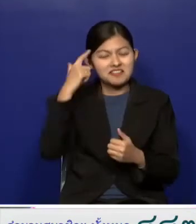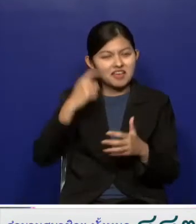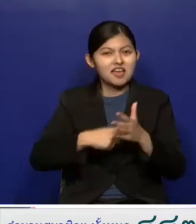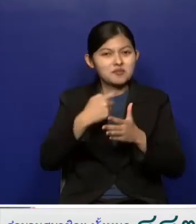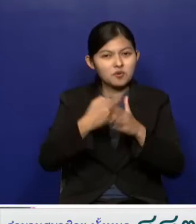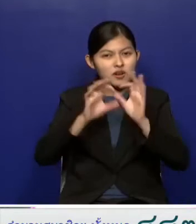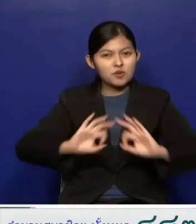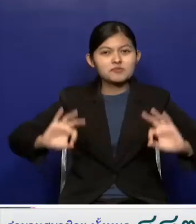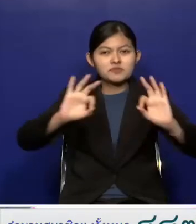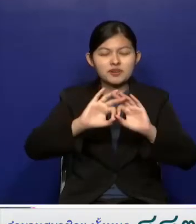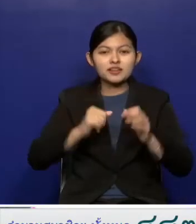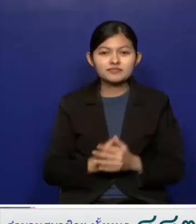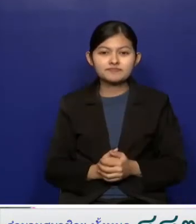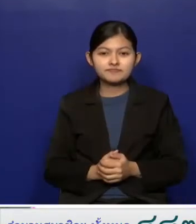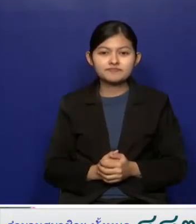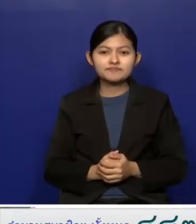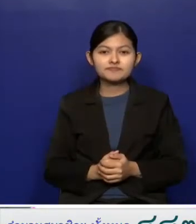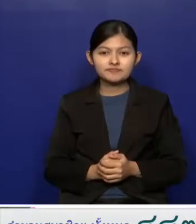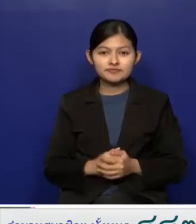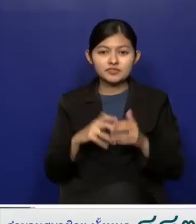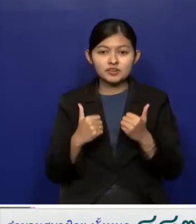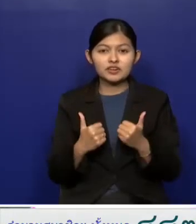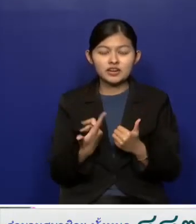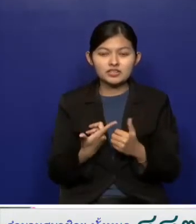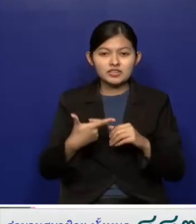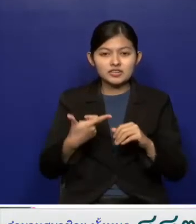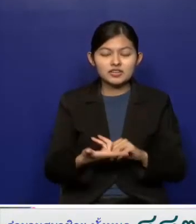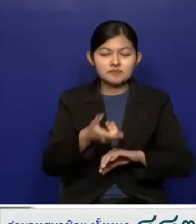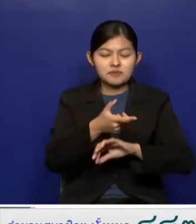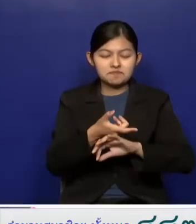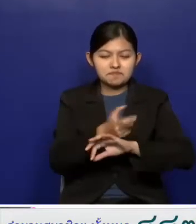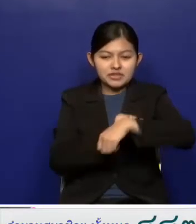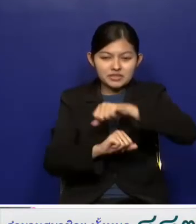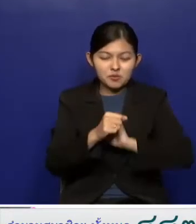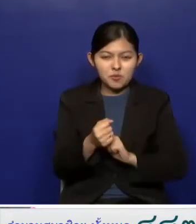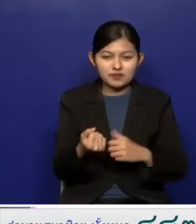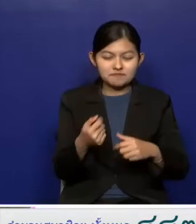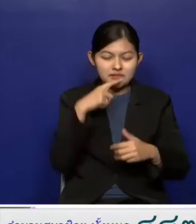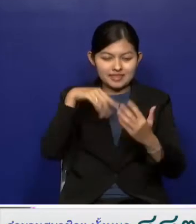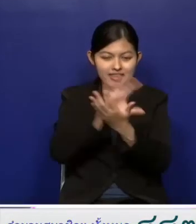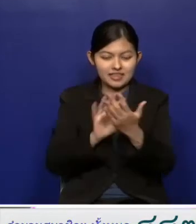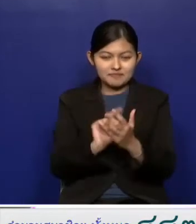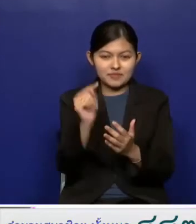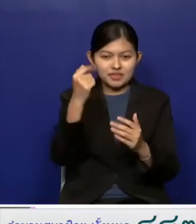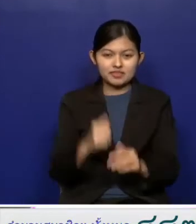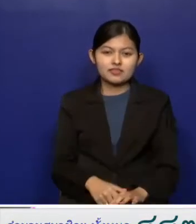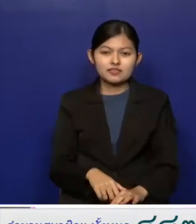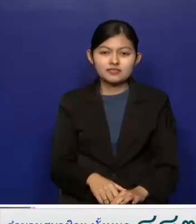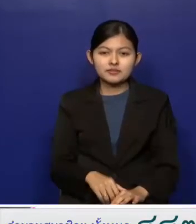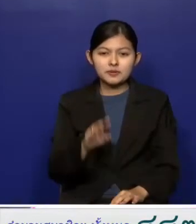เป็นและที่สำคัญครับในช่วงปฏิวัติรัฐประหารใหม่ๆตอนนั้นประเทศบราซิลได้